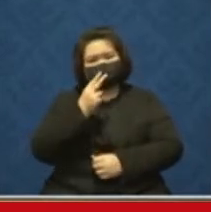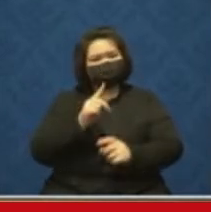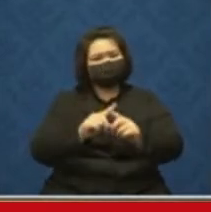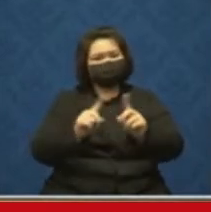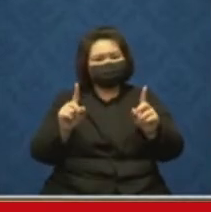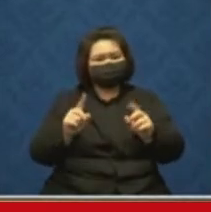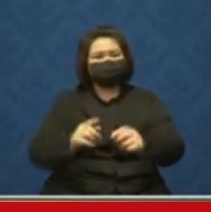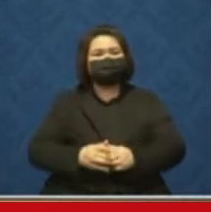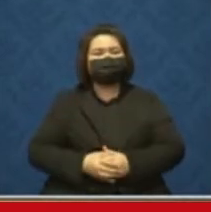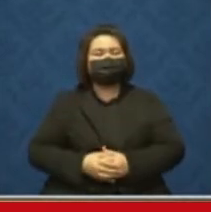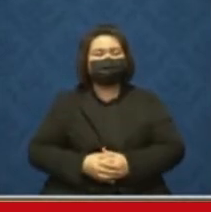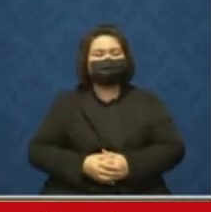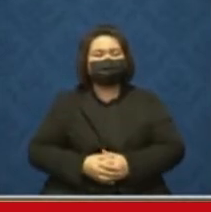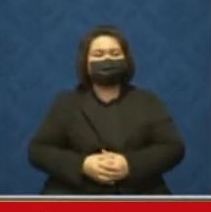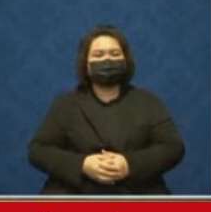ผิดครับ